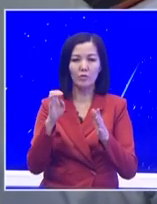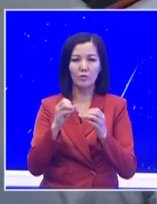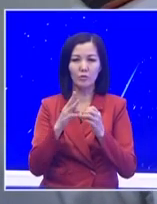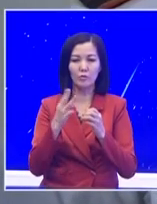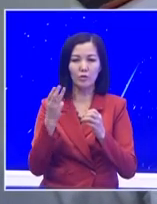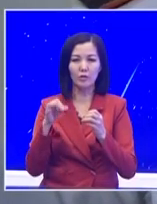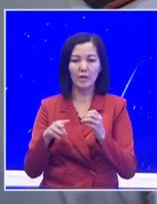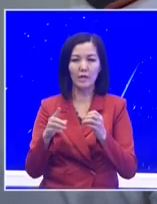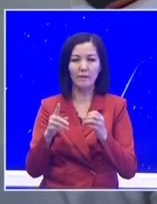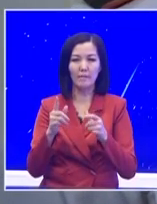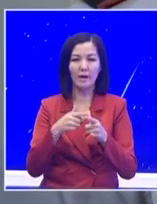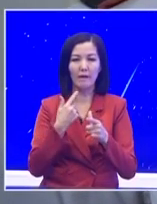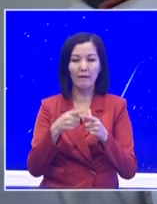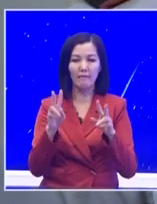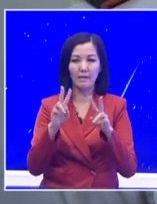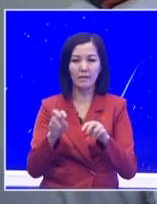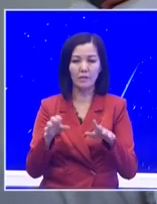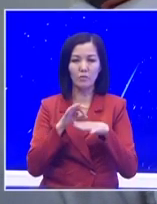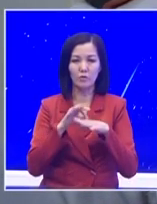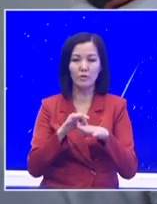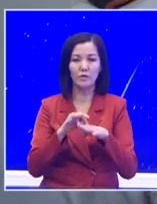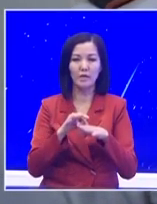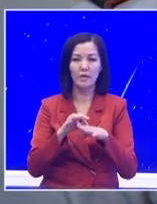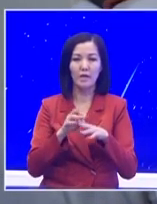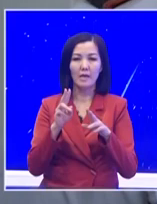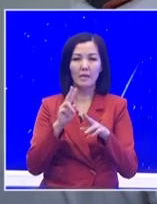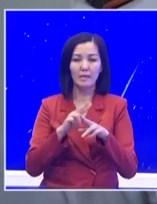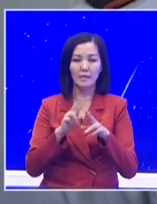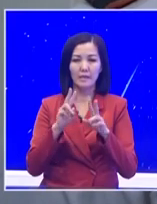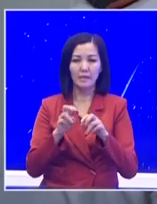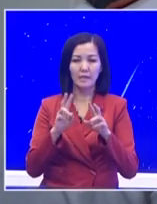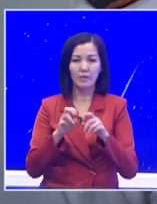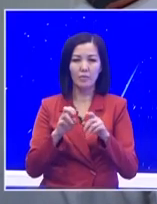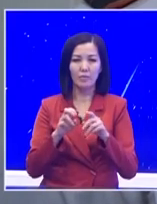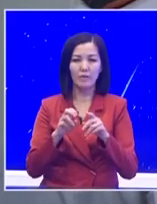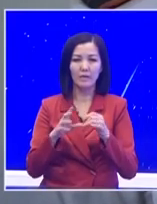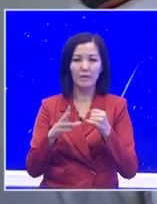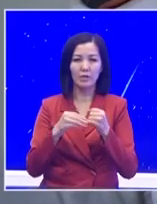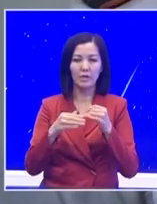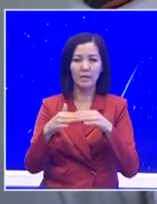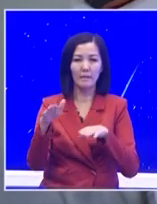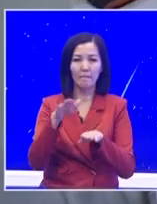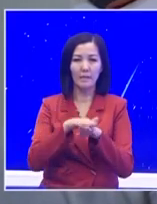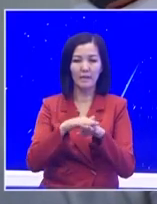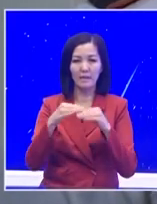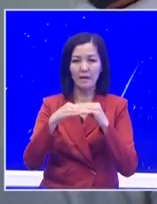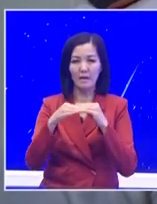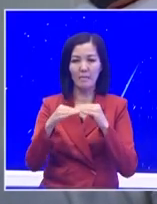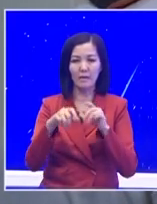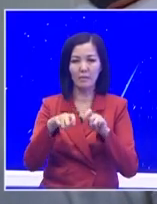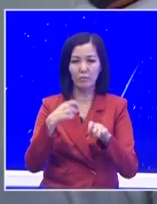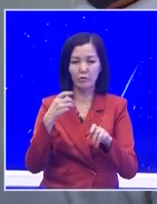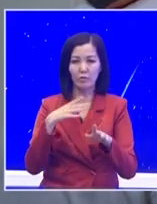аралығына тексеру жүргіздік. Мәселен, тексеру жұмыстарына сәйкес жердің беткі қабатының бұзылуы және жол қозғалысын